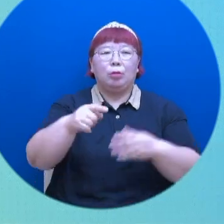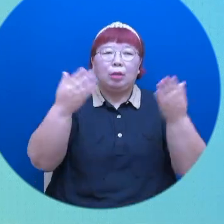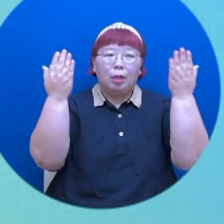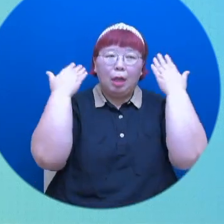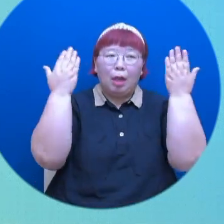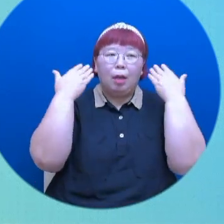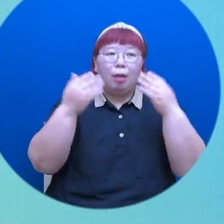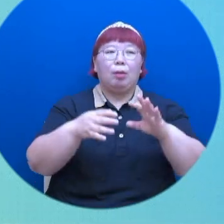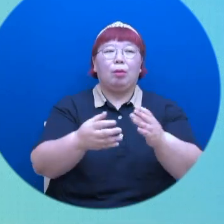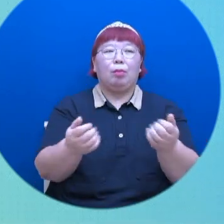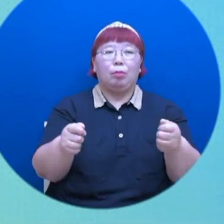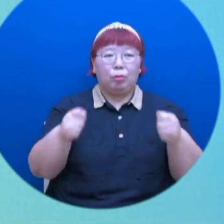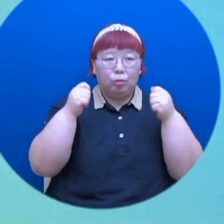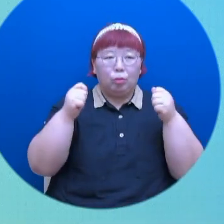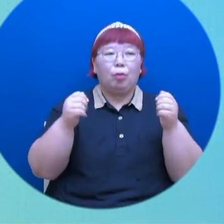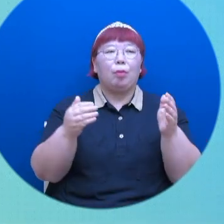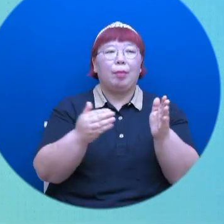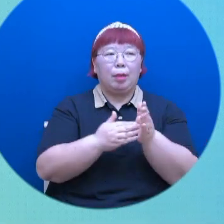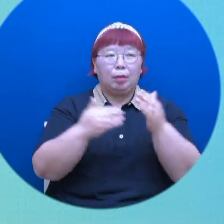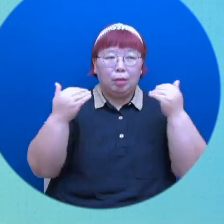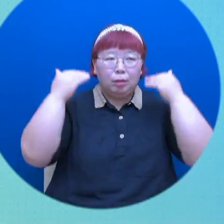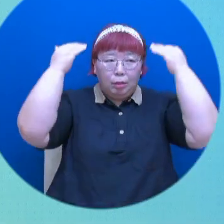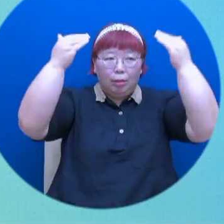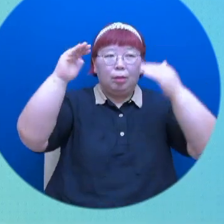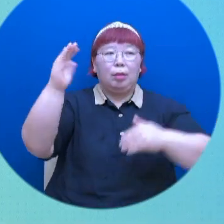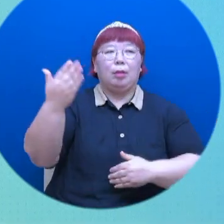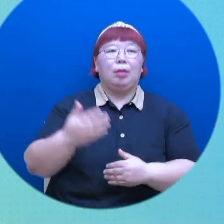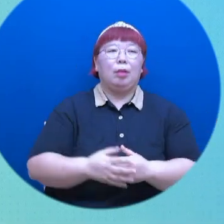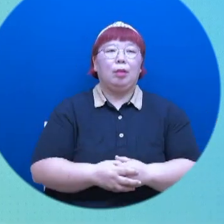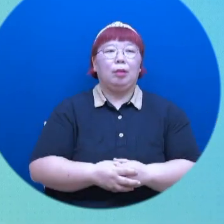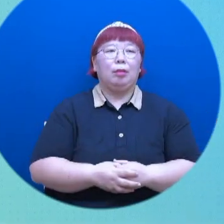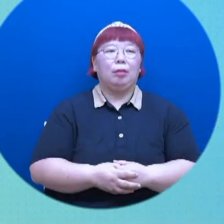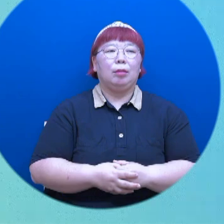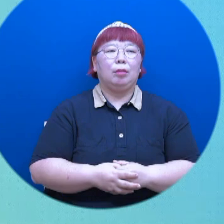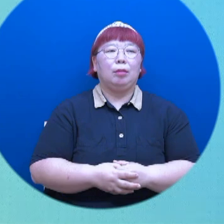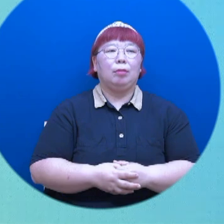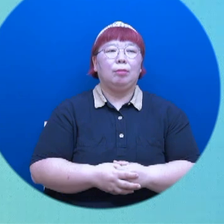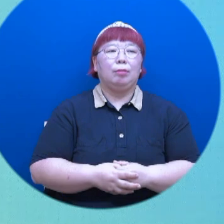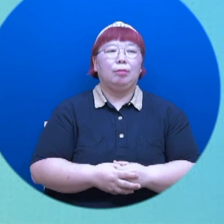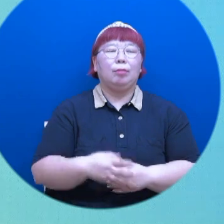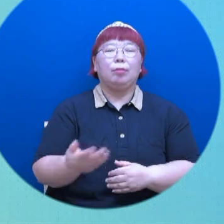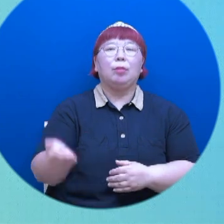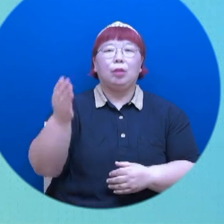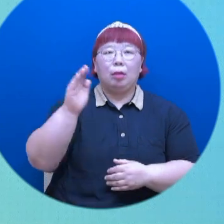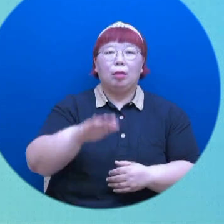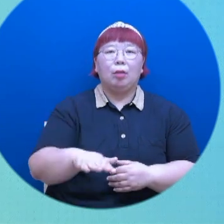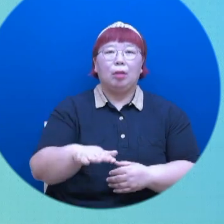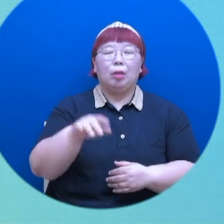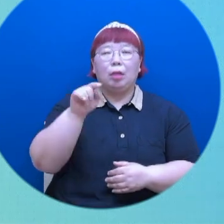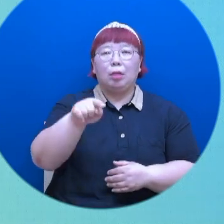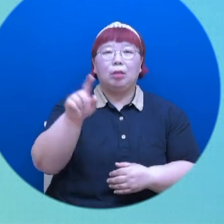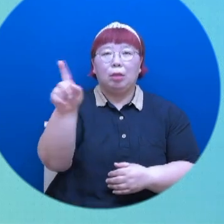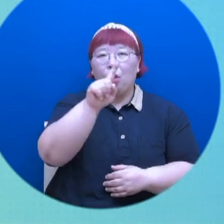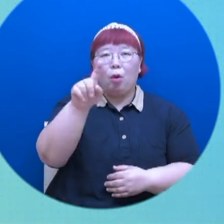졸업합니다. 성인이 되었어요. 그런데 그